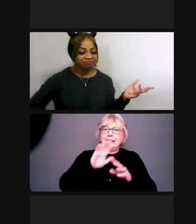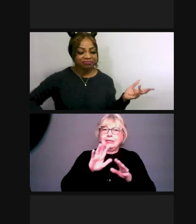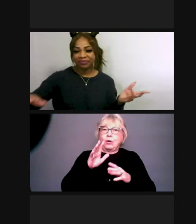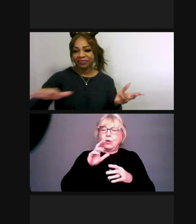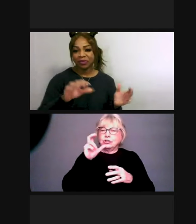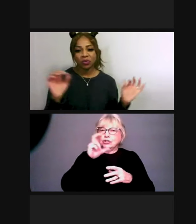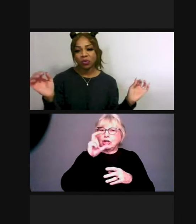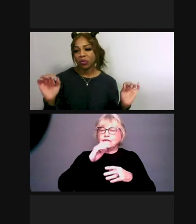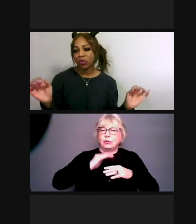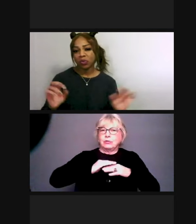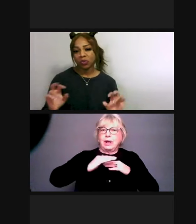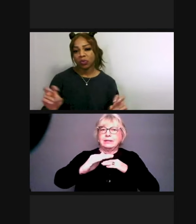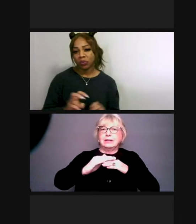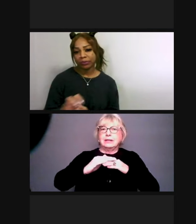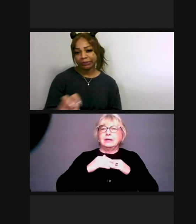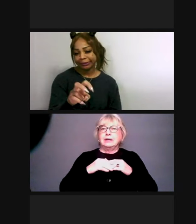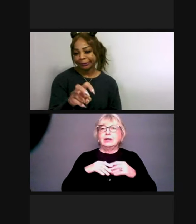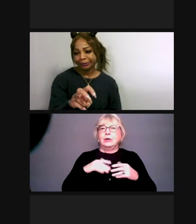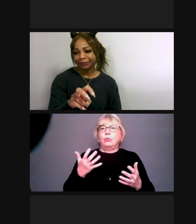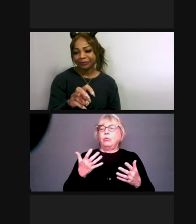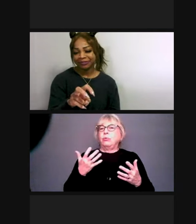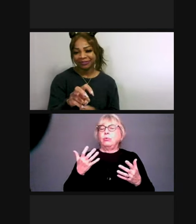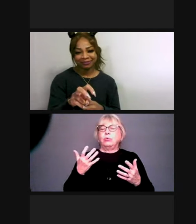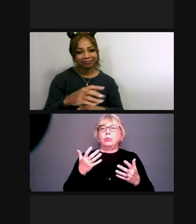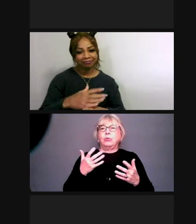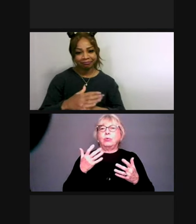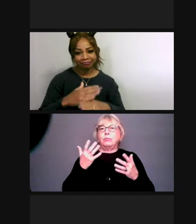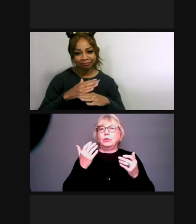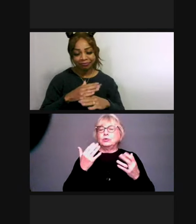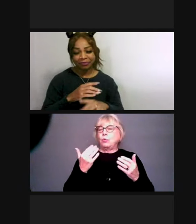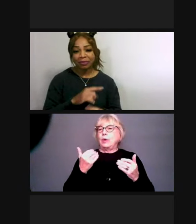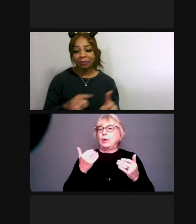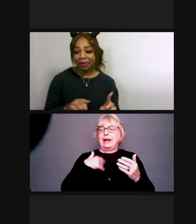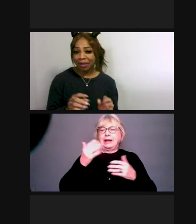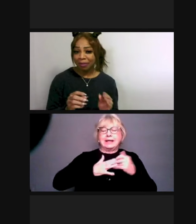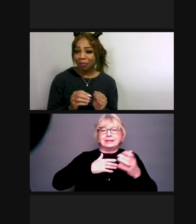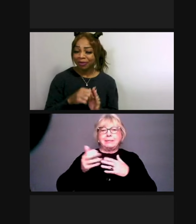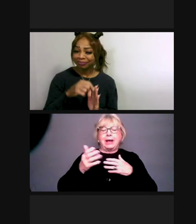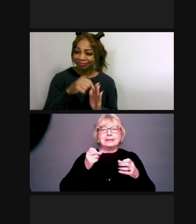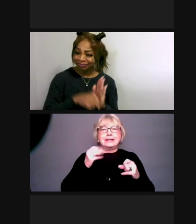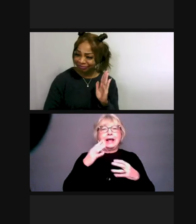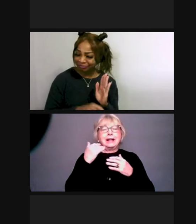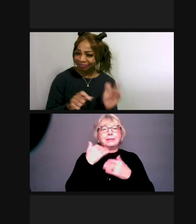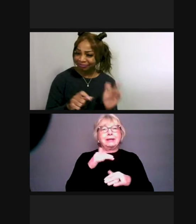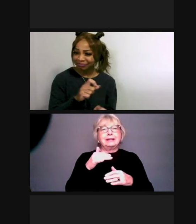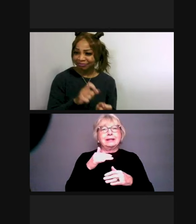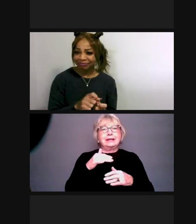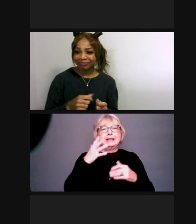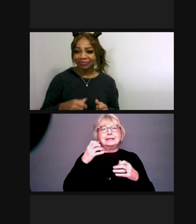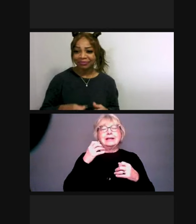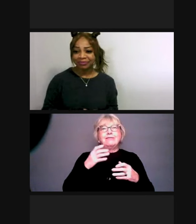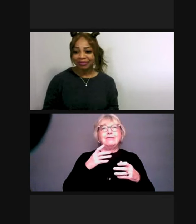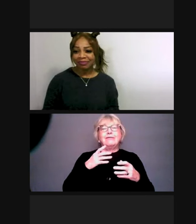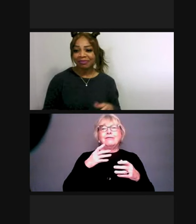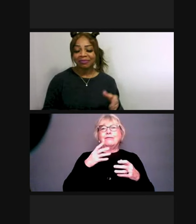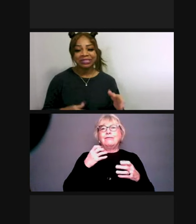ou bien avoir accès à l'espace sans restriction. Et si on veut rentrer dans les détails,